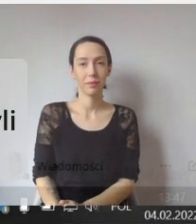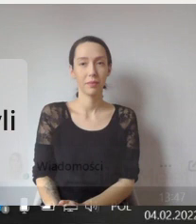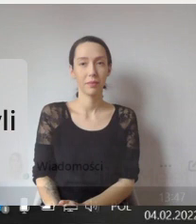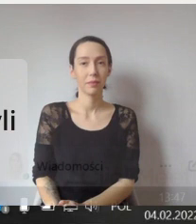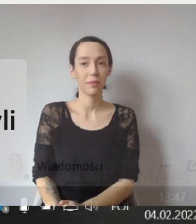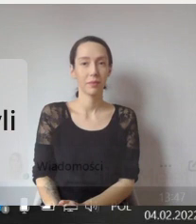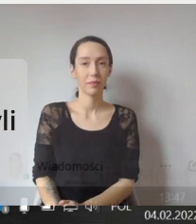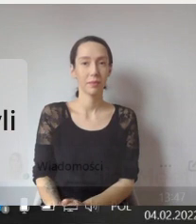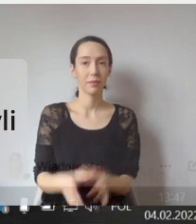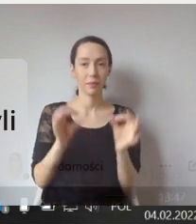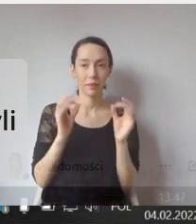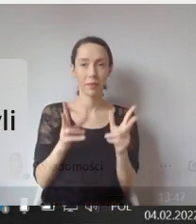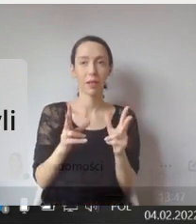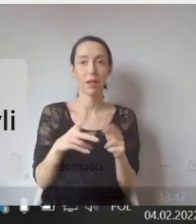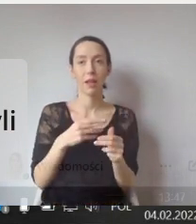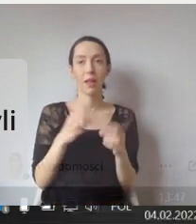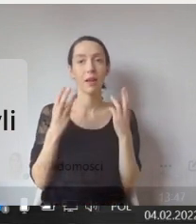Ok, najważniejsze to to,